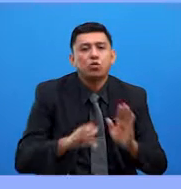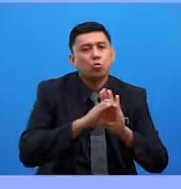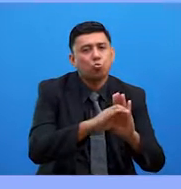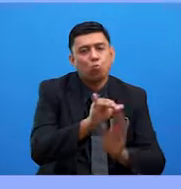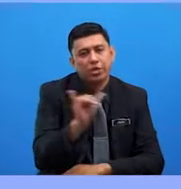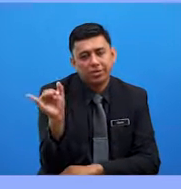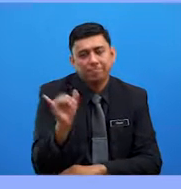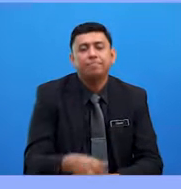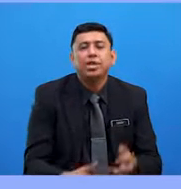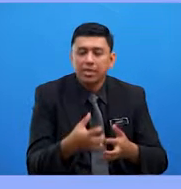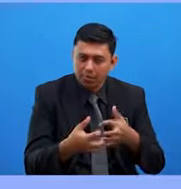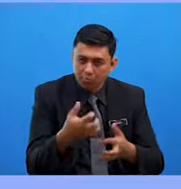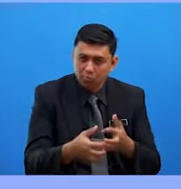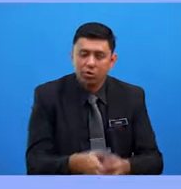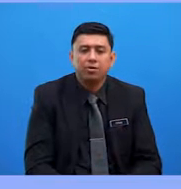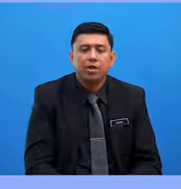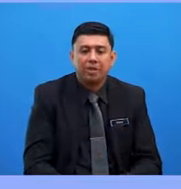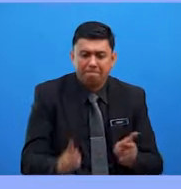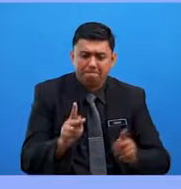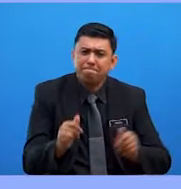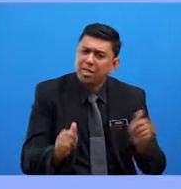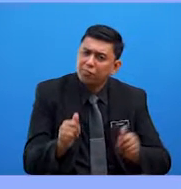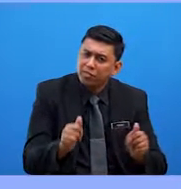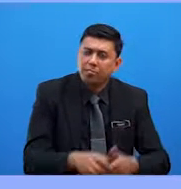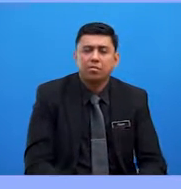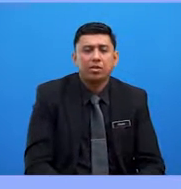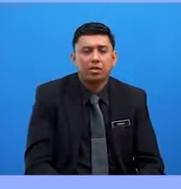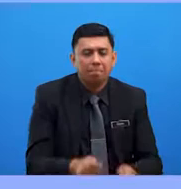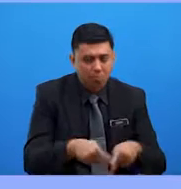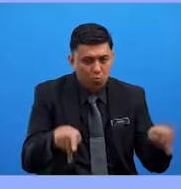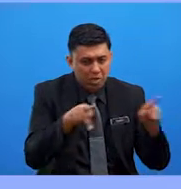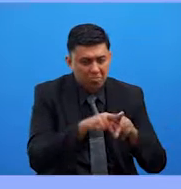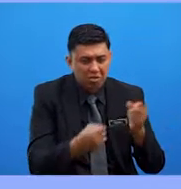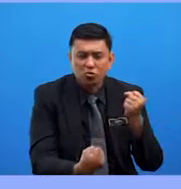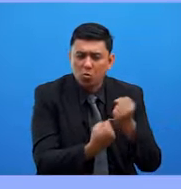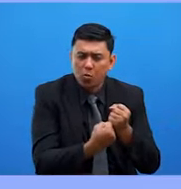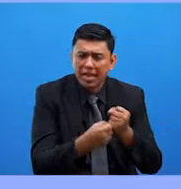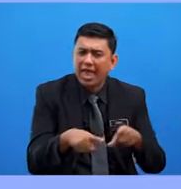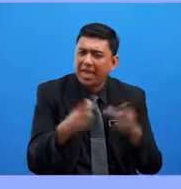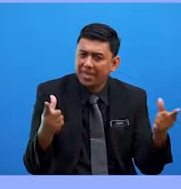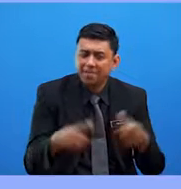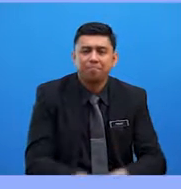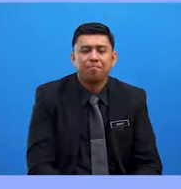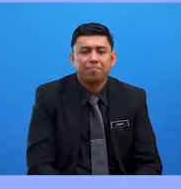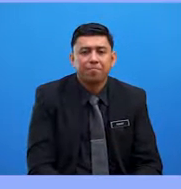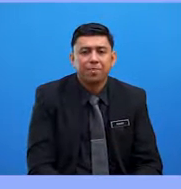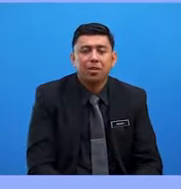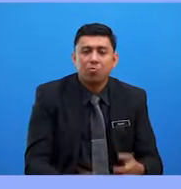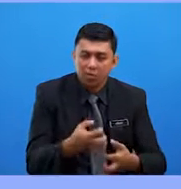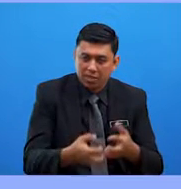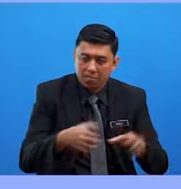Contohnya, industri automotif memerlukan industri sokongan yang lain seperti